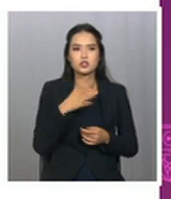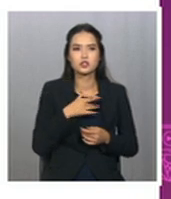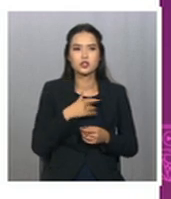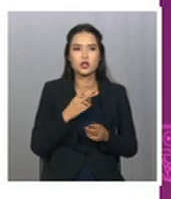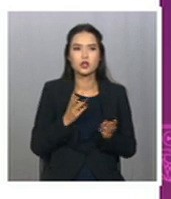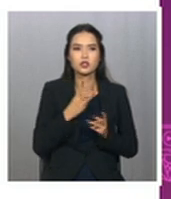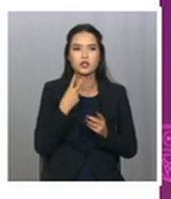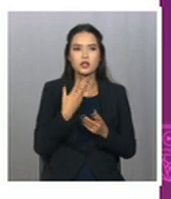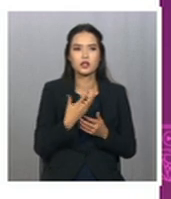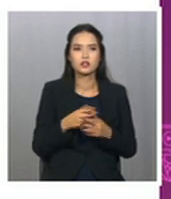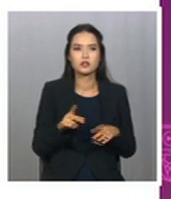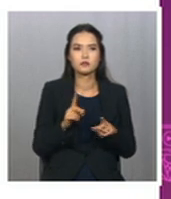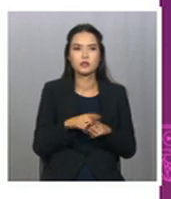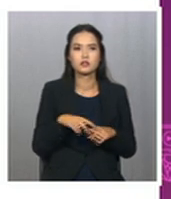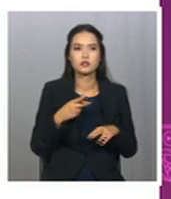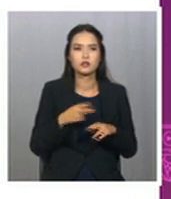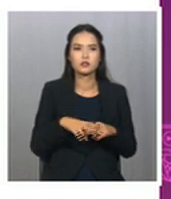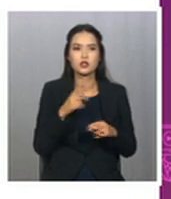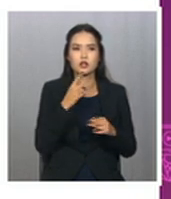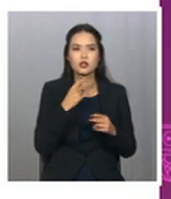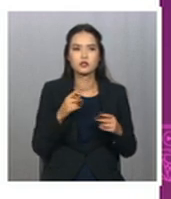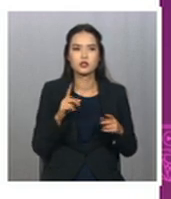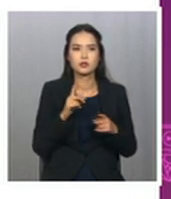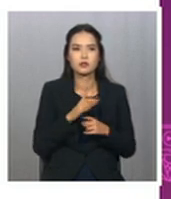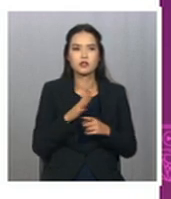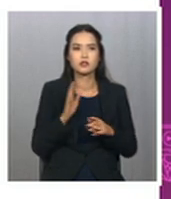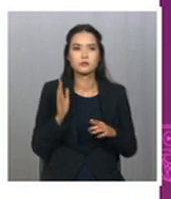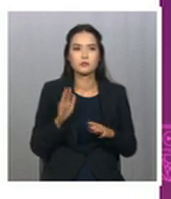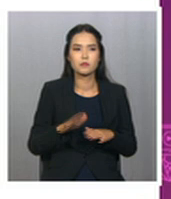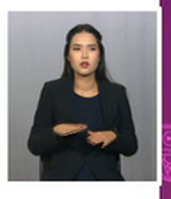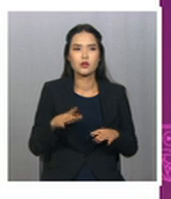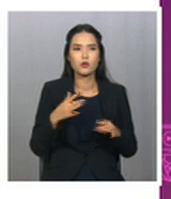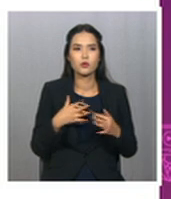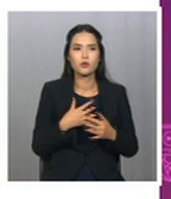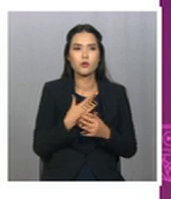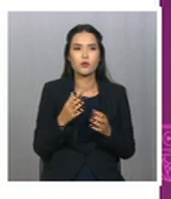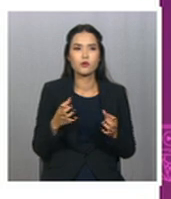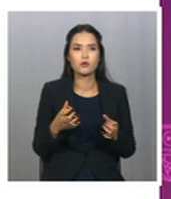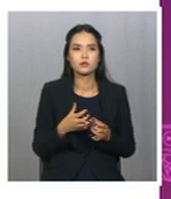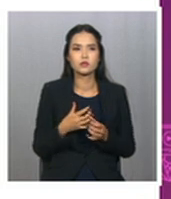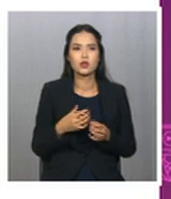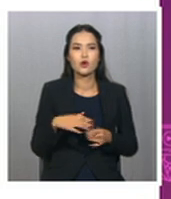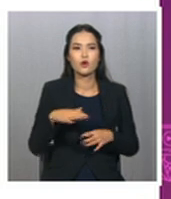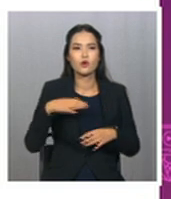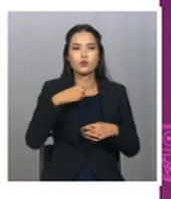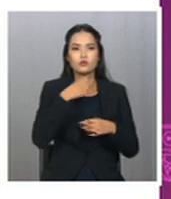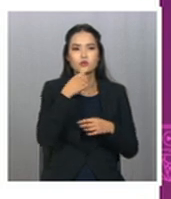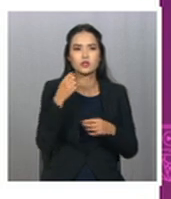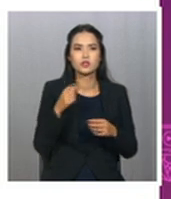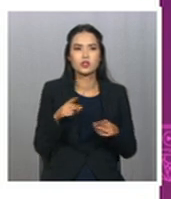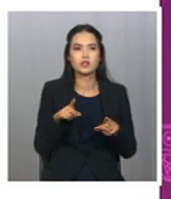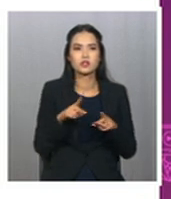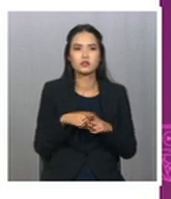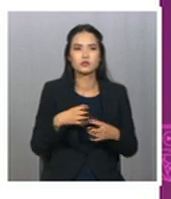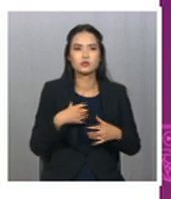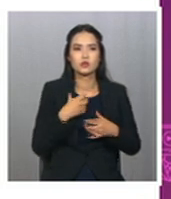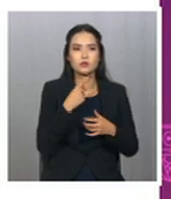қарығандай болған осы қанды өлімнен бала көңілі қоршаған ортаға, үлкендер әрекетіне шошынған көзбен қарап,